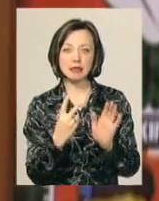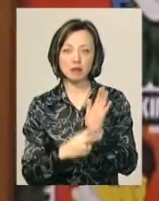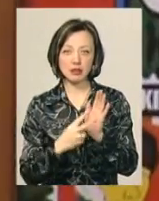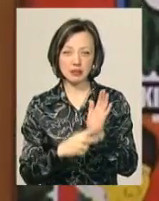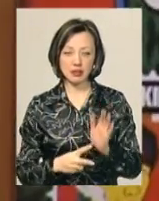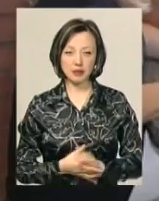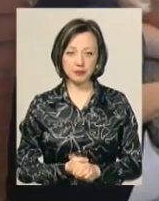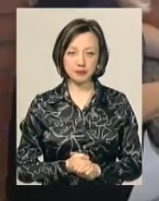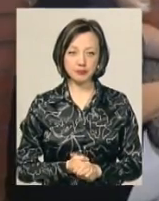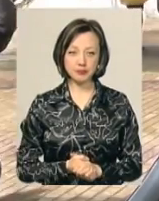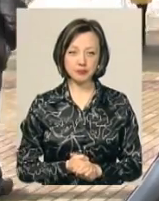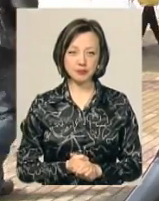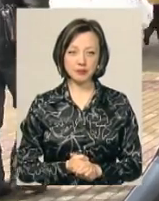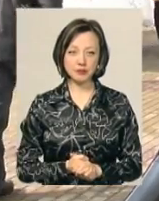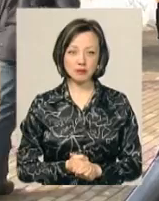170.